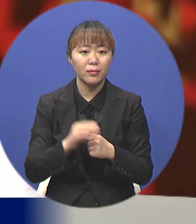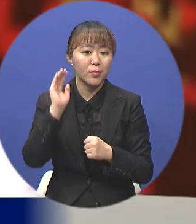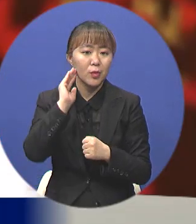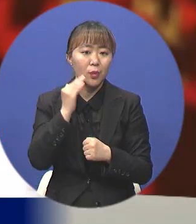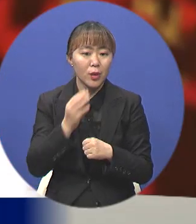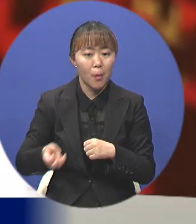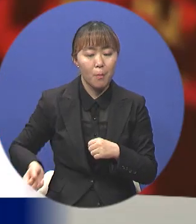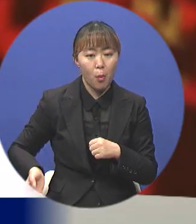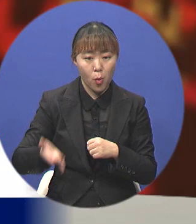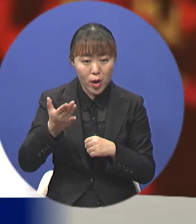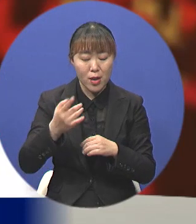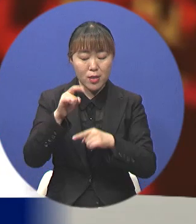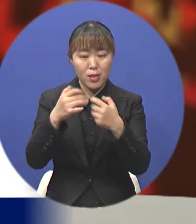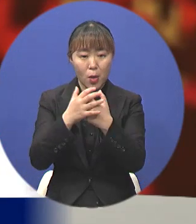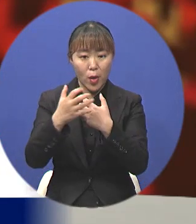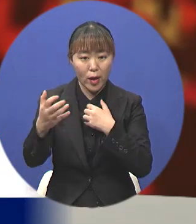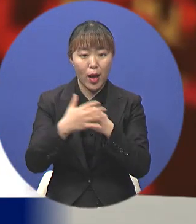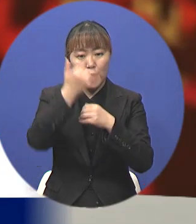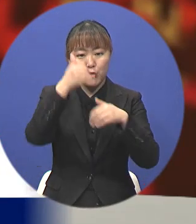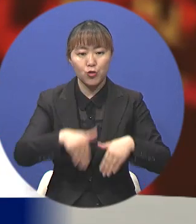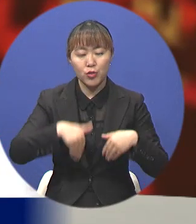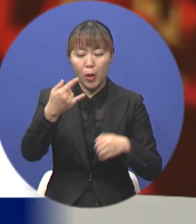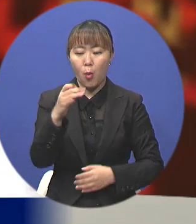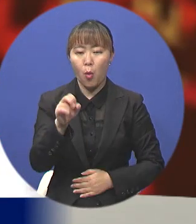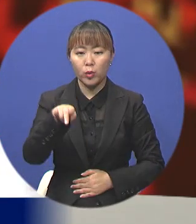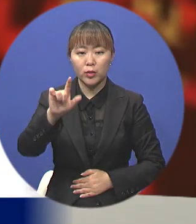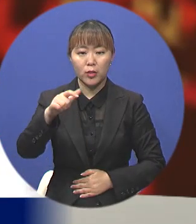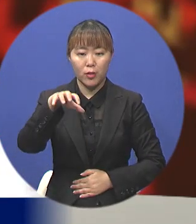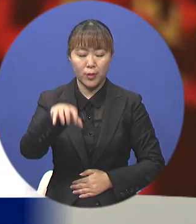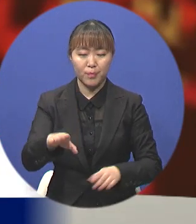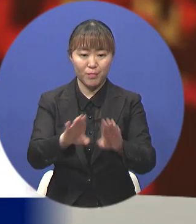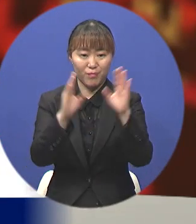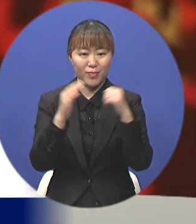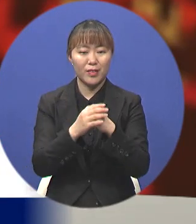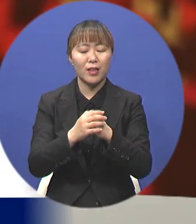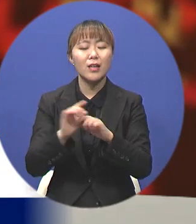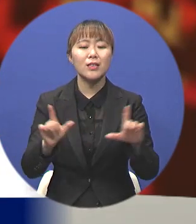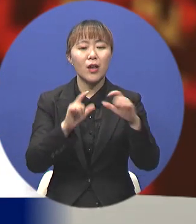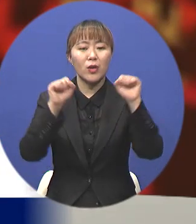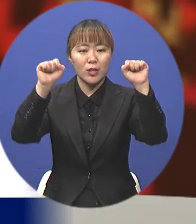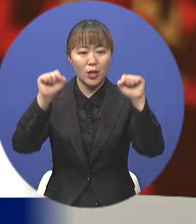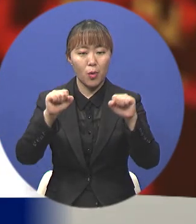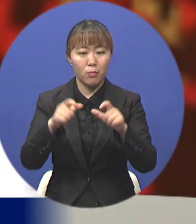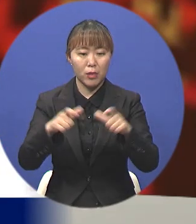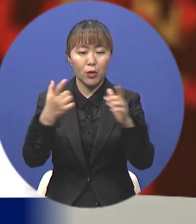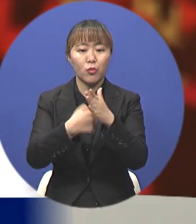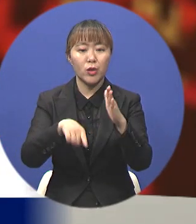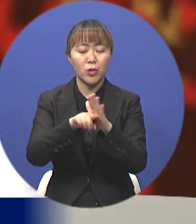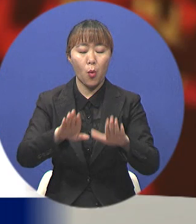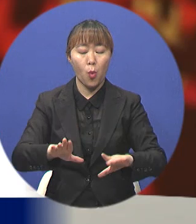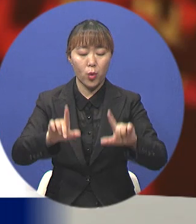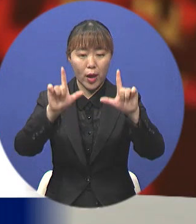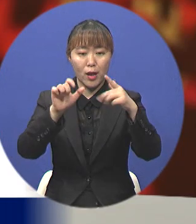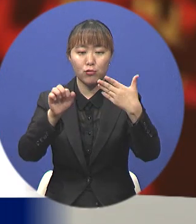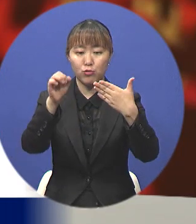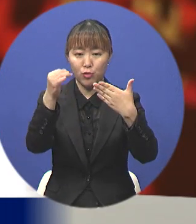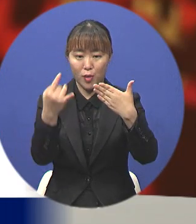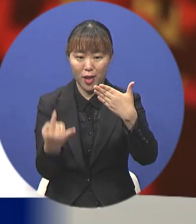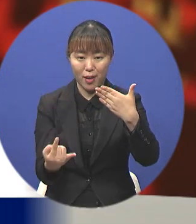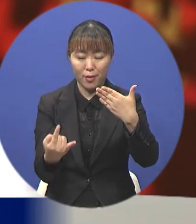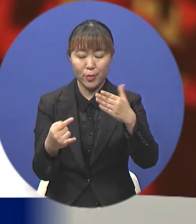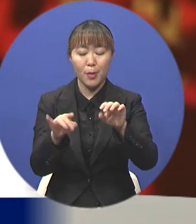청각장애인들의 볼링 대회가 충남 홍성군에서 열렸습니다. 생활체육 활성화를 위해 올해로 9회째 열리는 볼링 대회